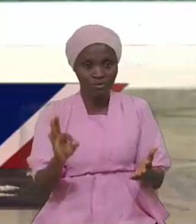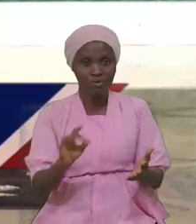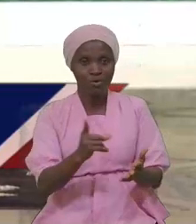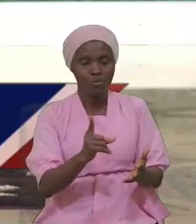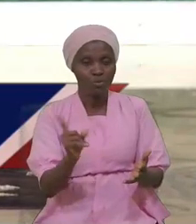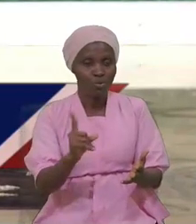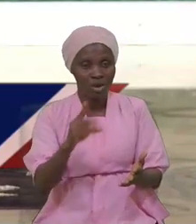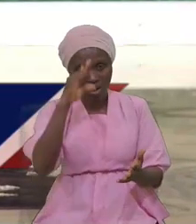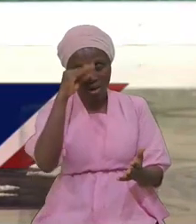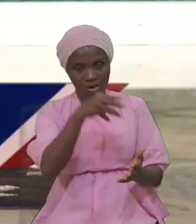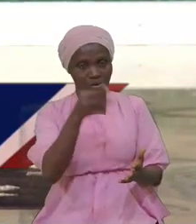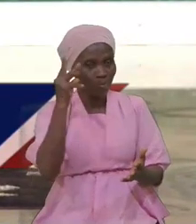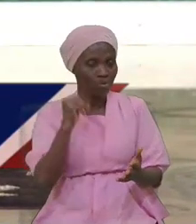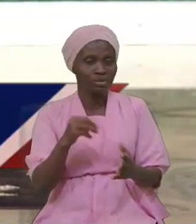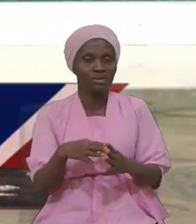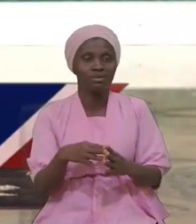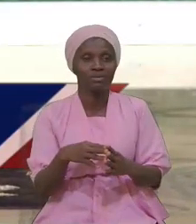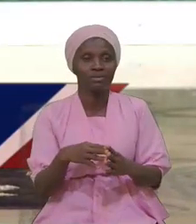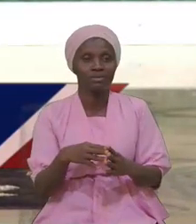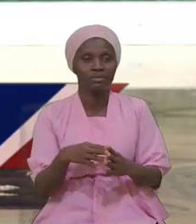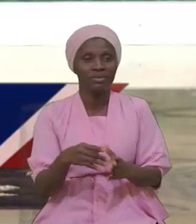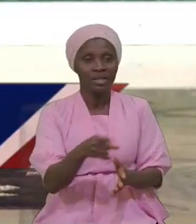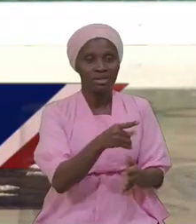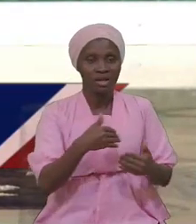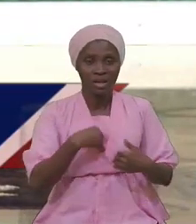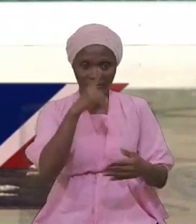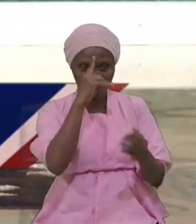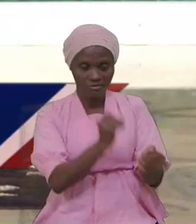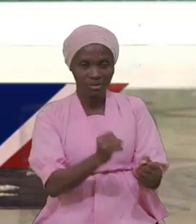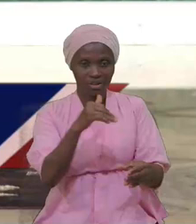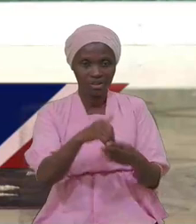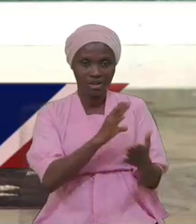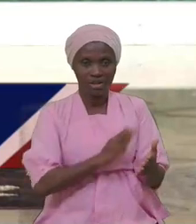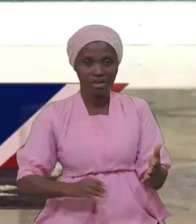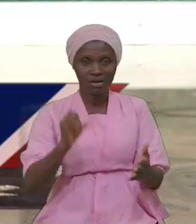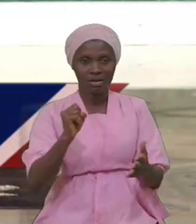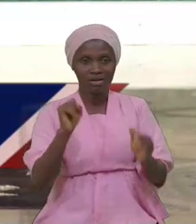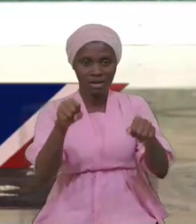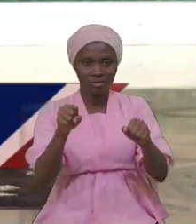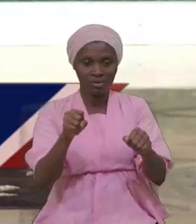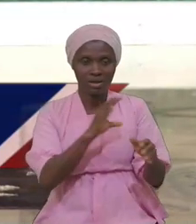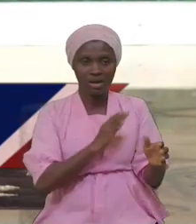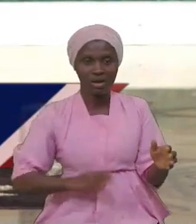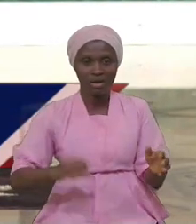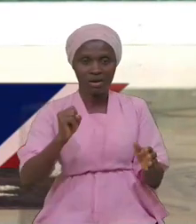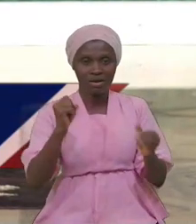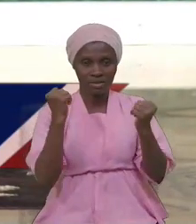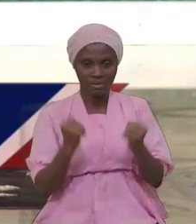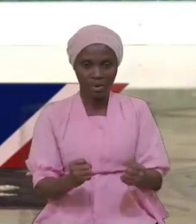foi en l'habileté de Christ. Ils avaient la foi en la puissance de Christ.